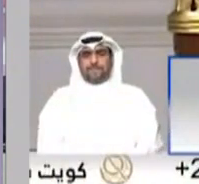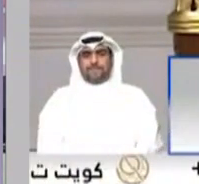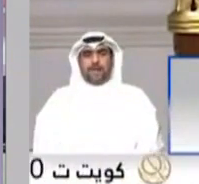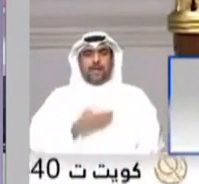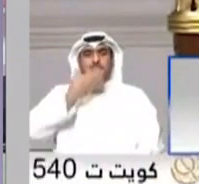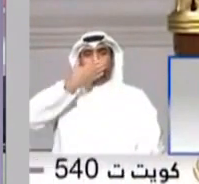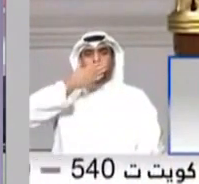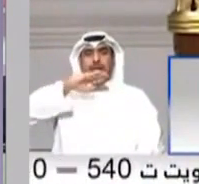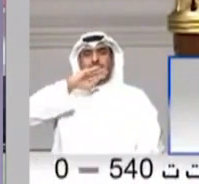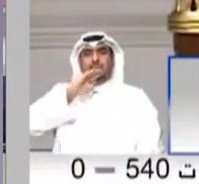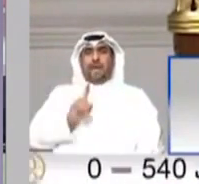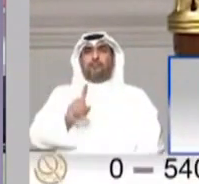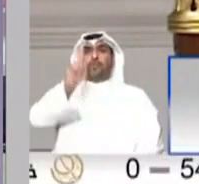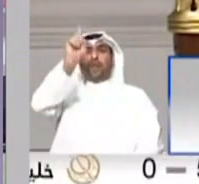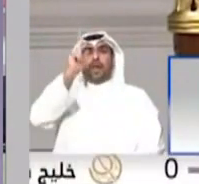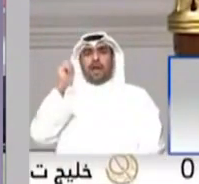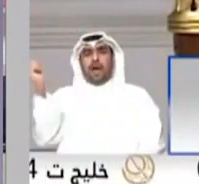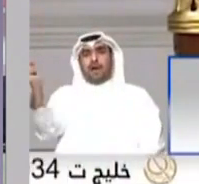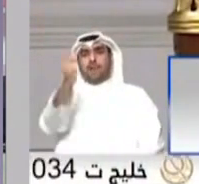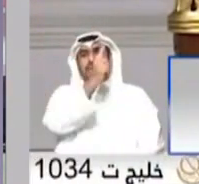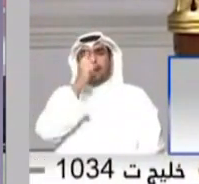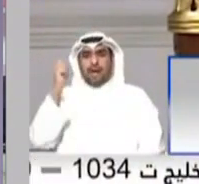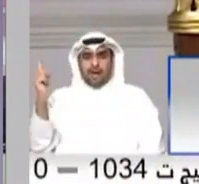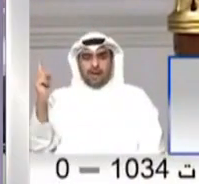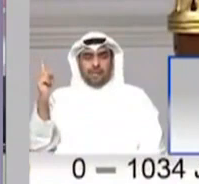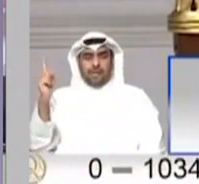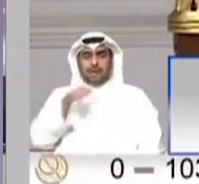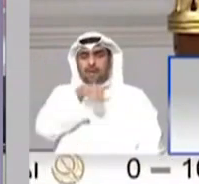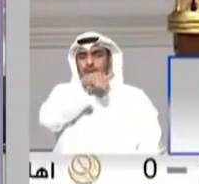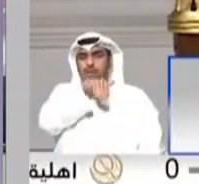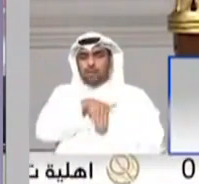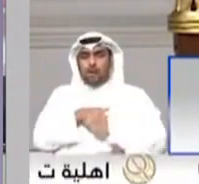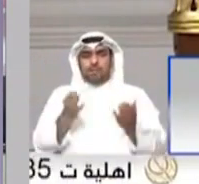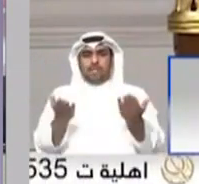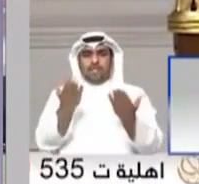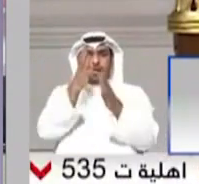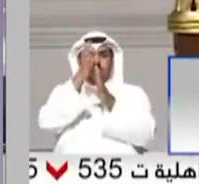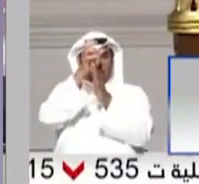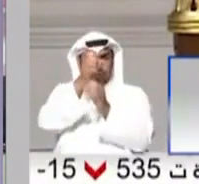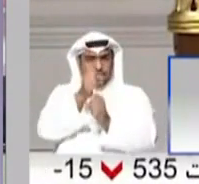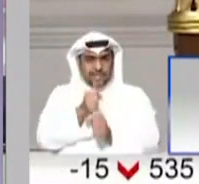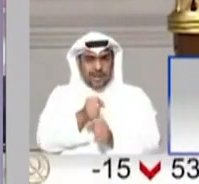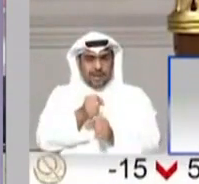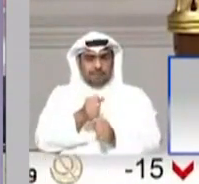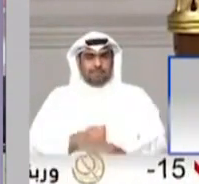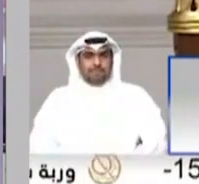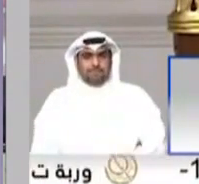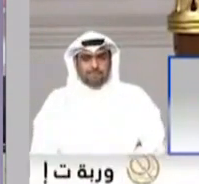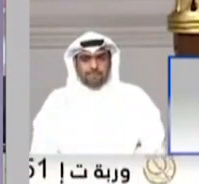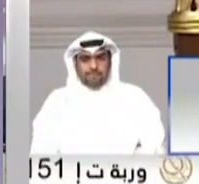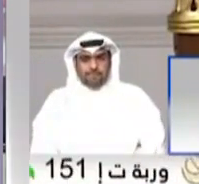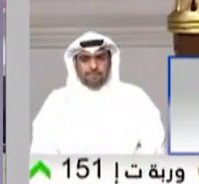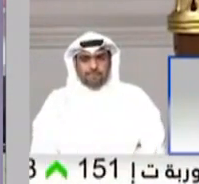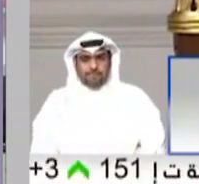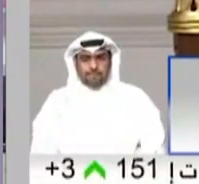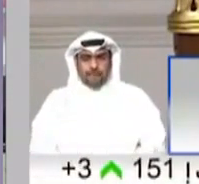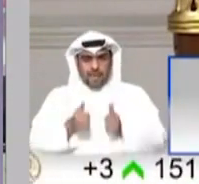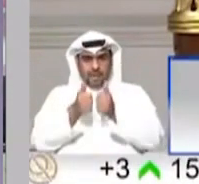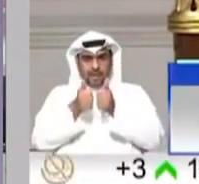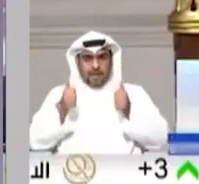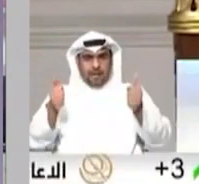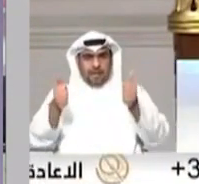الحمد لله رب العالمين، والصلاة والسلام على أشرف الأنبياء والمرسلين